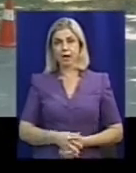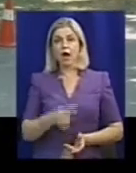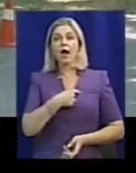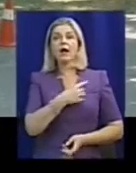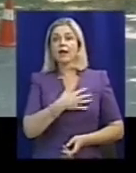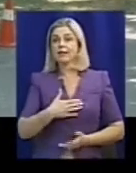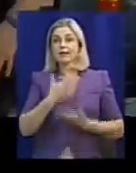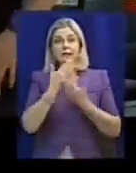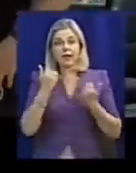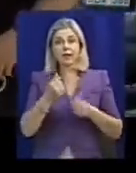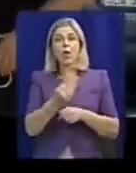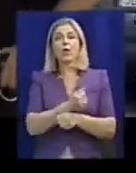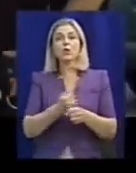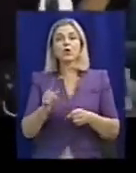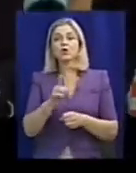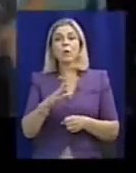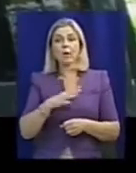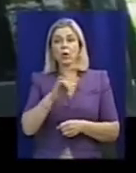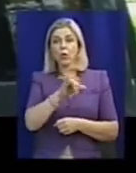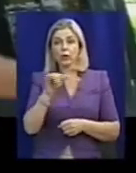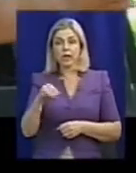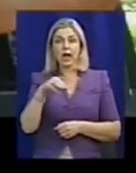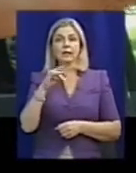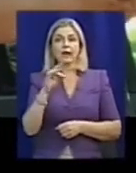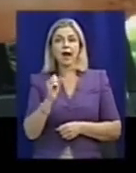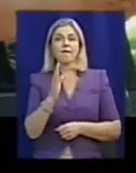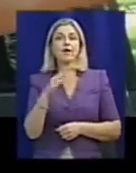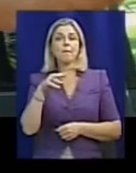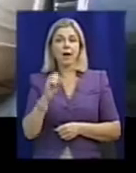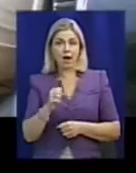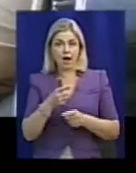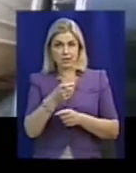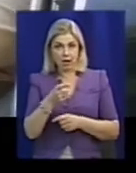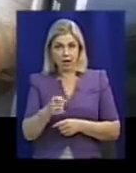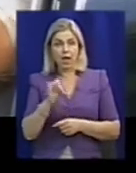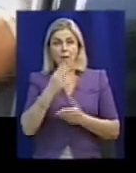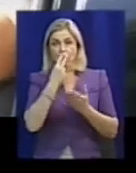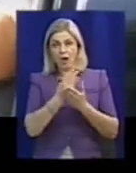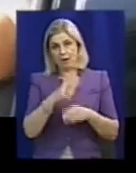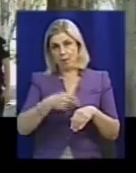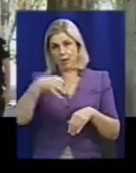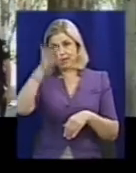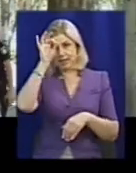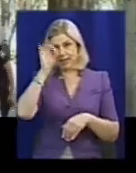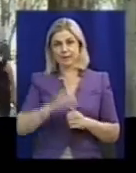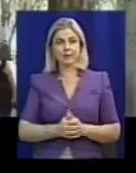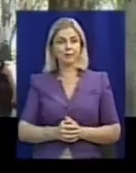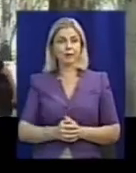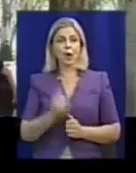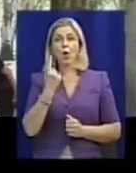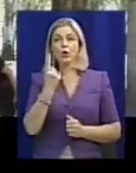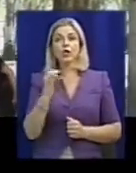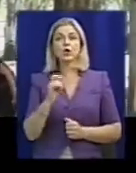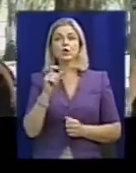Поранених немає. Зброя, яка була у чоловіків, травматична. Дозвіл на неї затримані показали поліцейським. Один з учасників